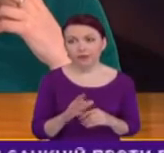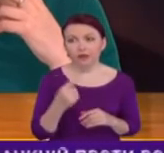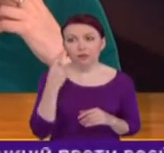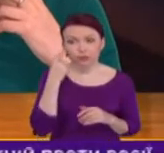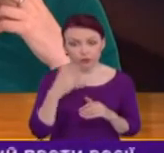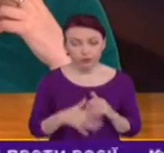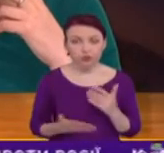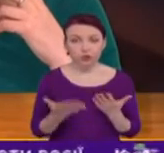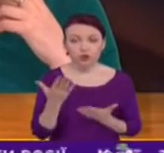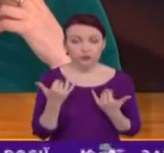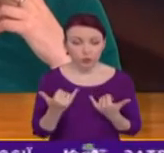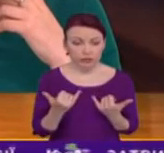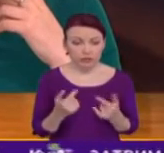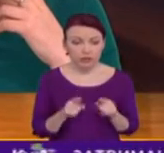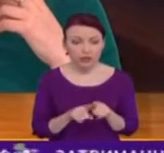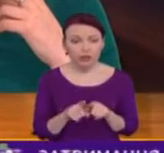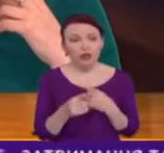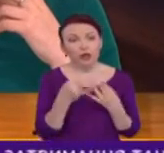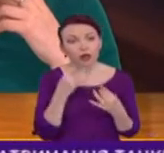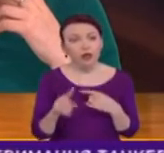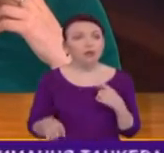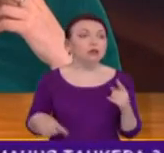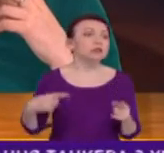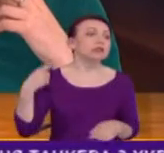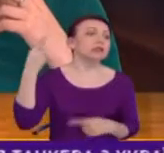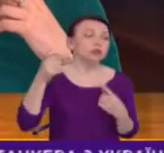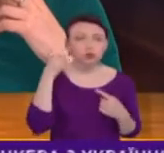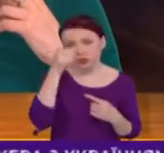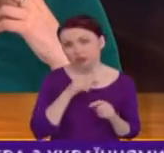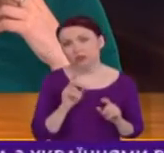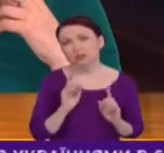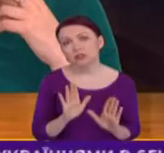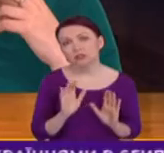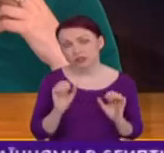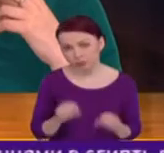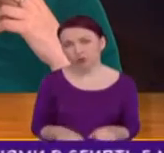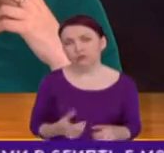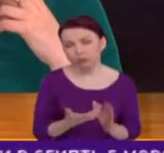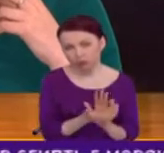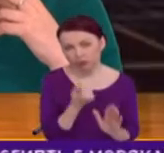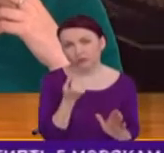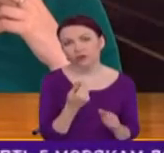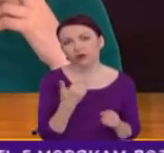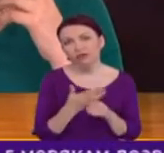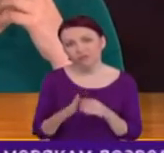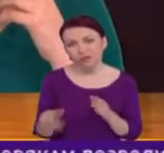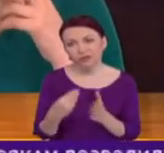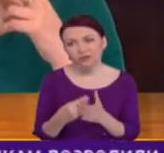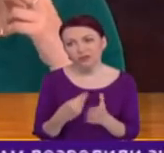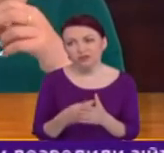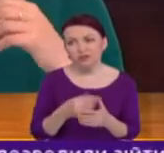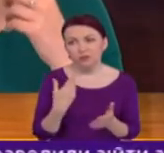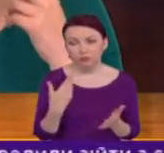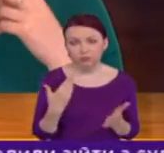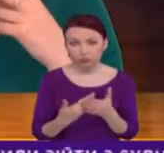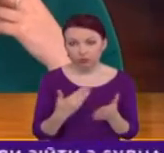якщо ми сьогодні почали розмовляти, то на слідуючий рік ми тільки зможемо встановити... Тобто близько року,